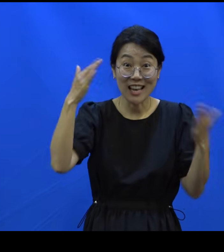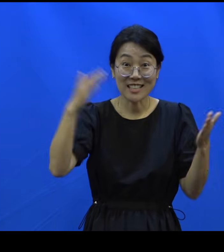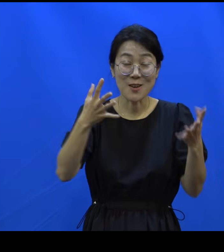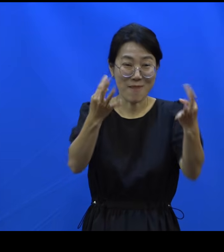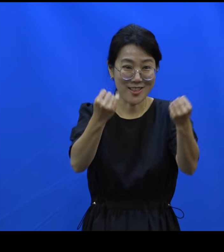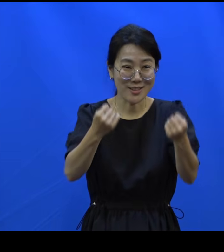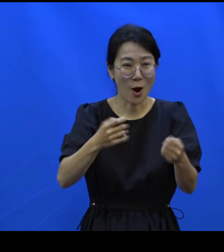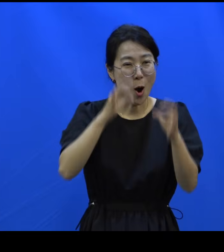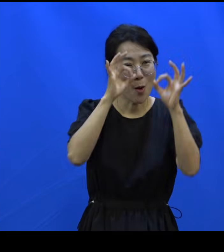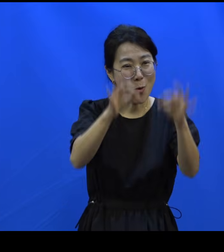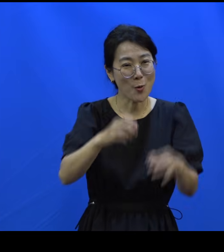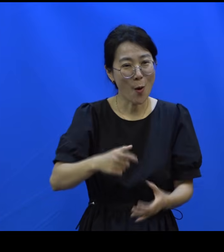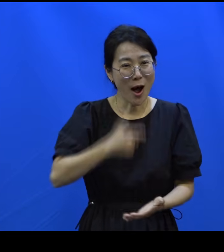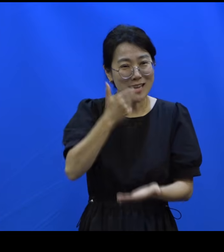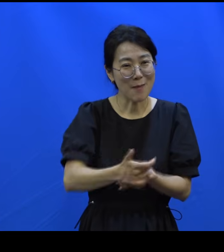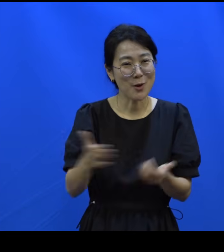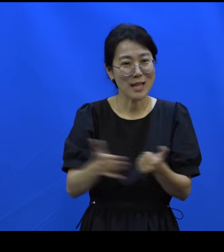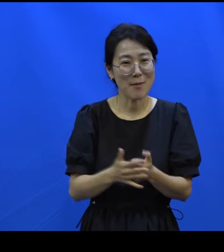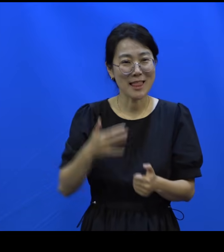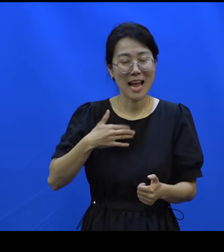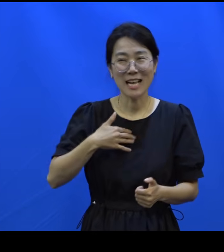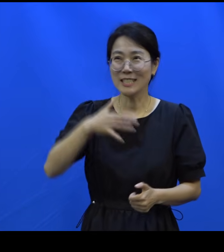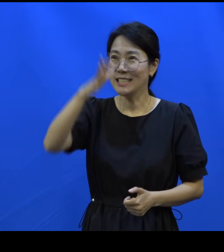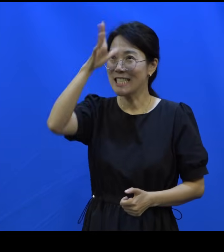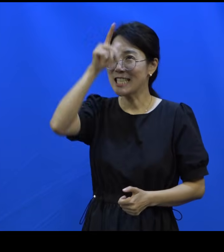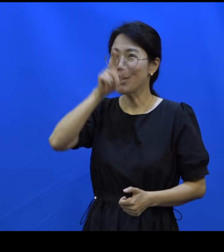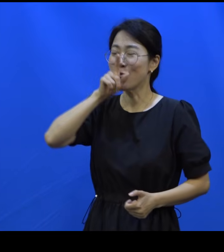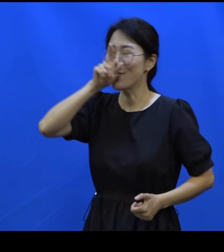내가 쏘기 전에 누가 쏴버렸어.